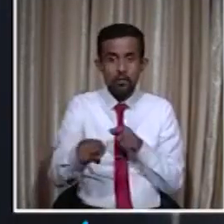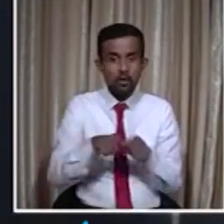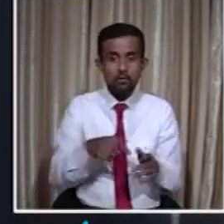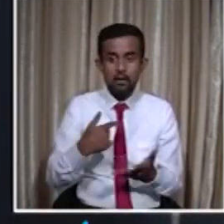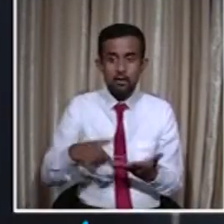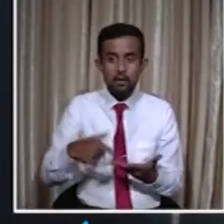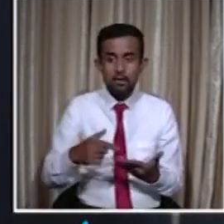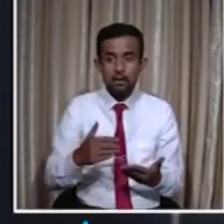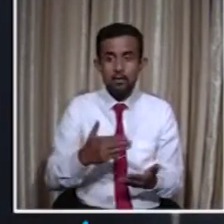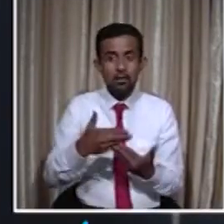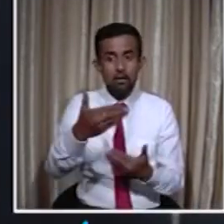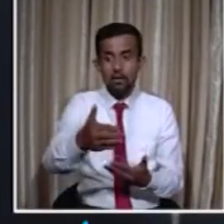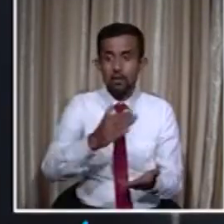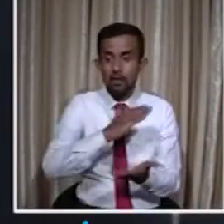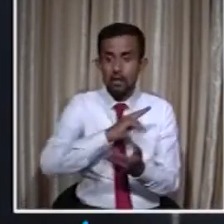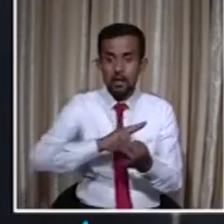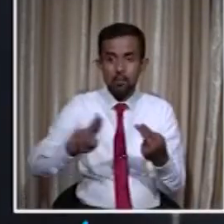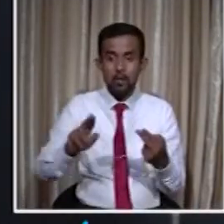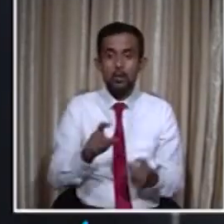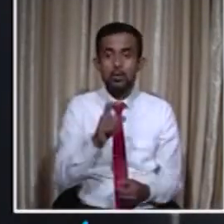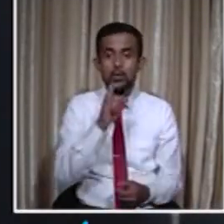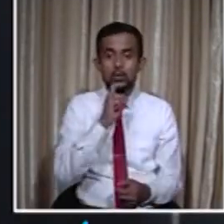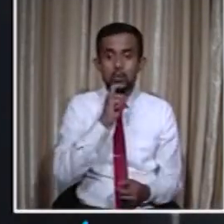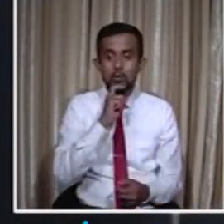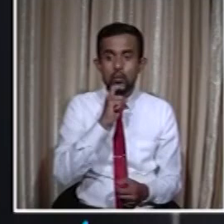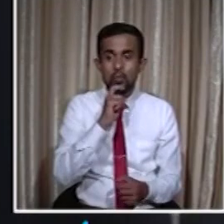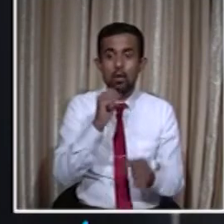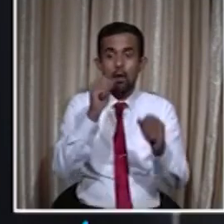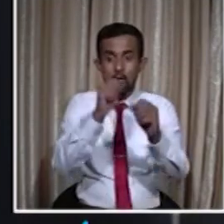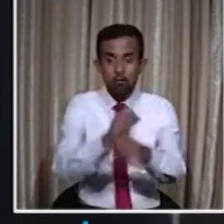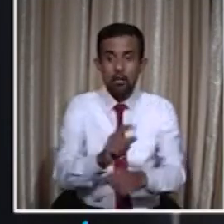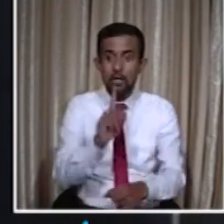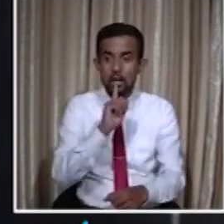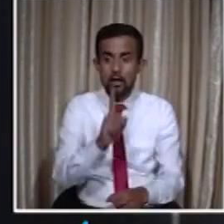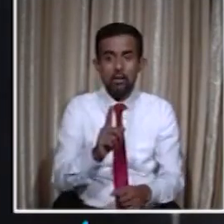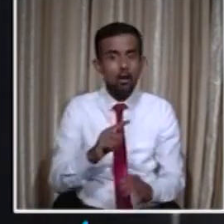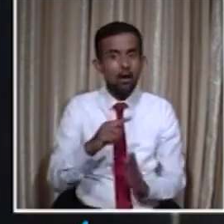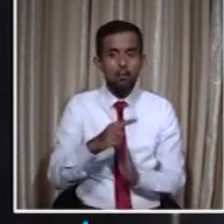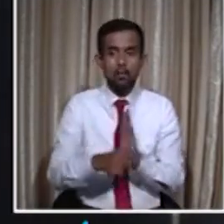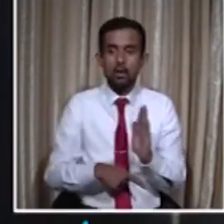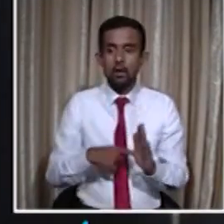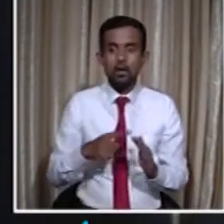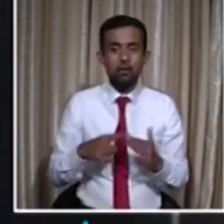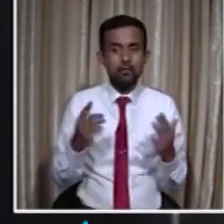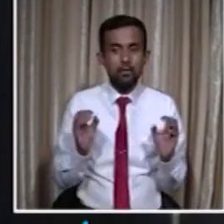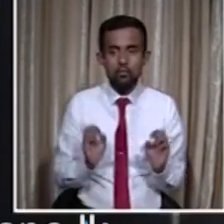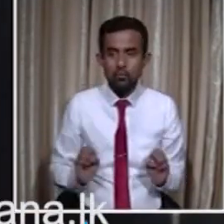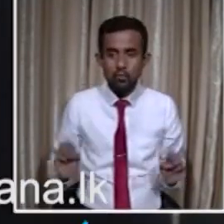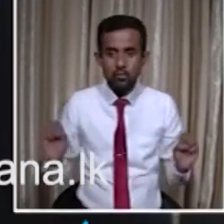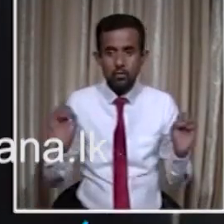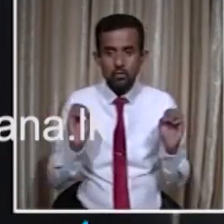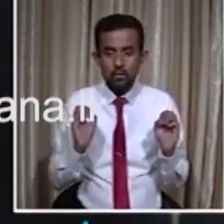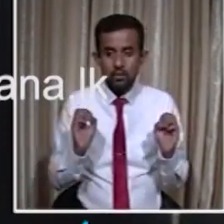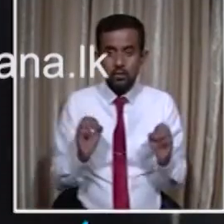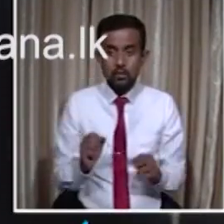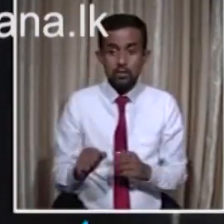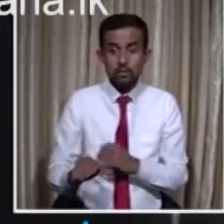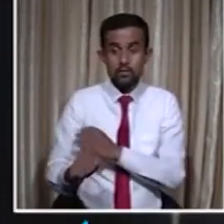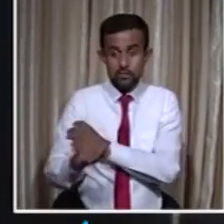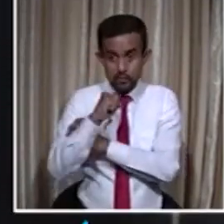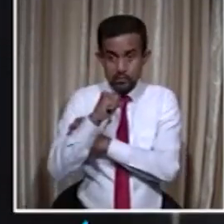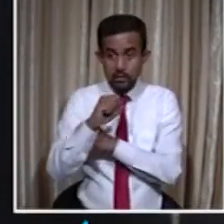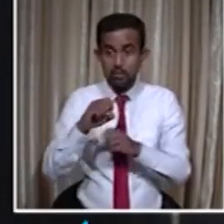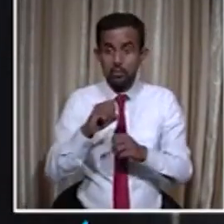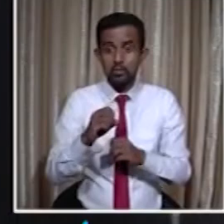වෙන්න ඉඩ තියන්න එපා. අධිකරණය වැටෙනවා කියන්නේ ආයි මේ රටේ වෙන කිසිම දෙයක් නැහැ. ඒකාධිපතිවාදය පතුරවන්න